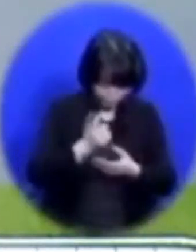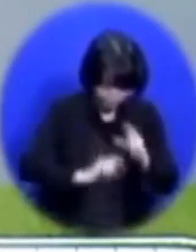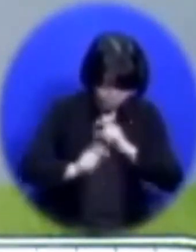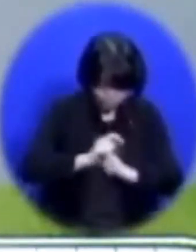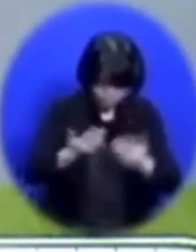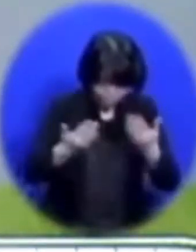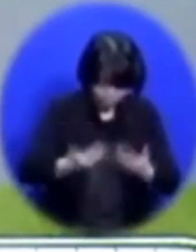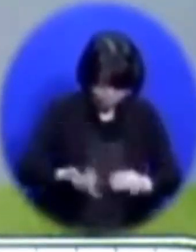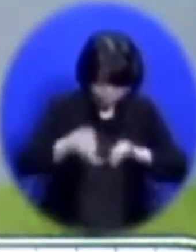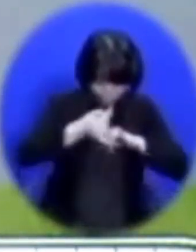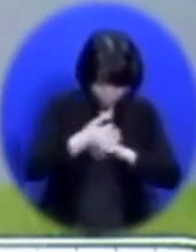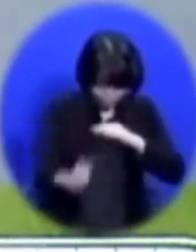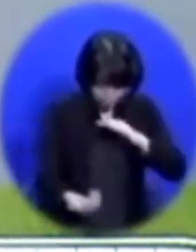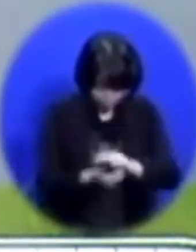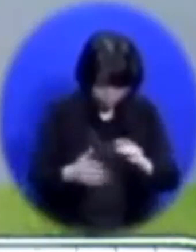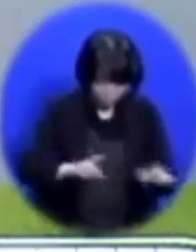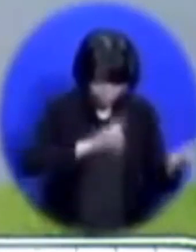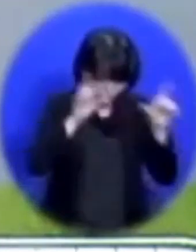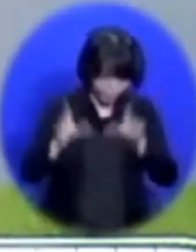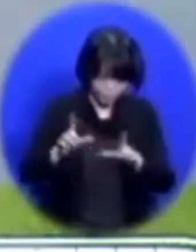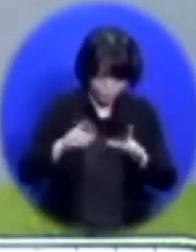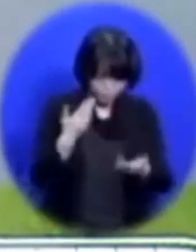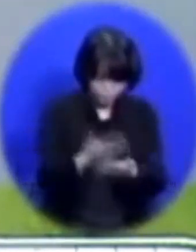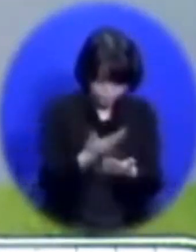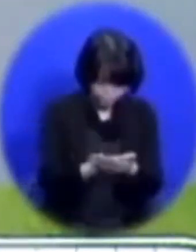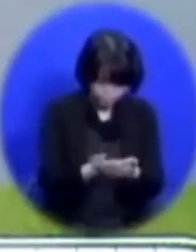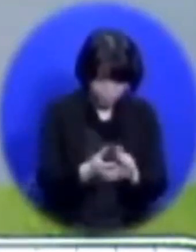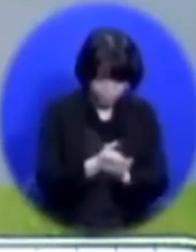주님의도우심과하나님께서더해주시겠다는약속이이루어지는삶을살게하소서 .